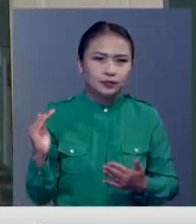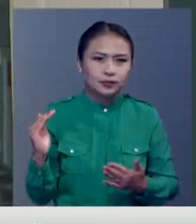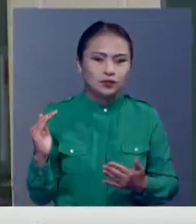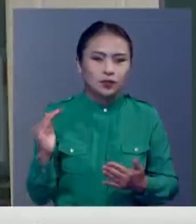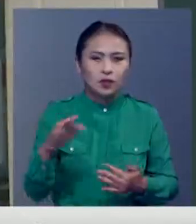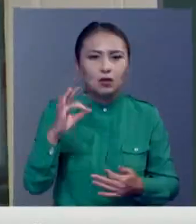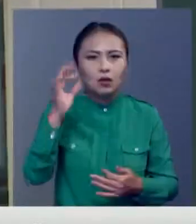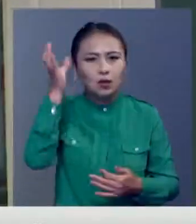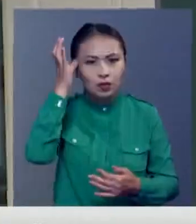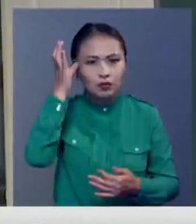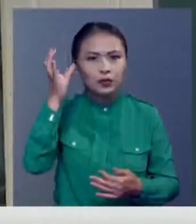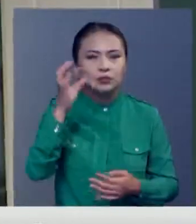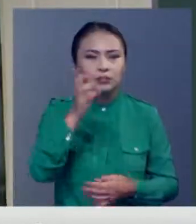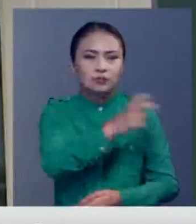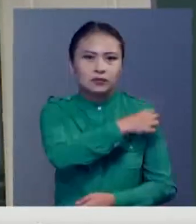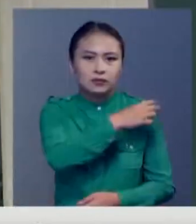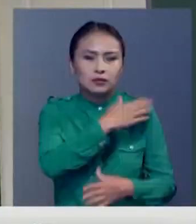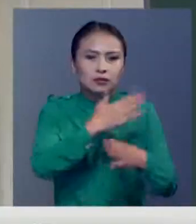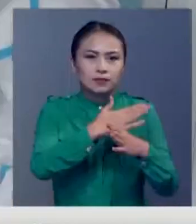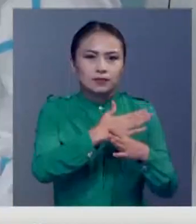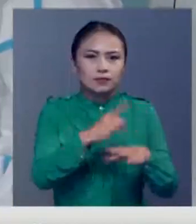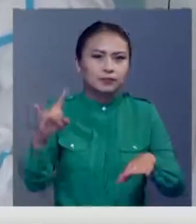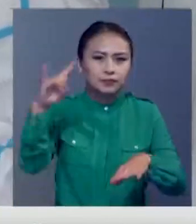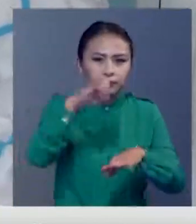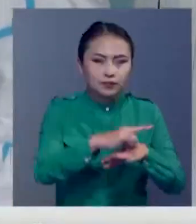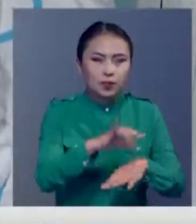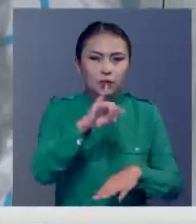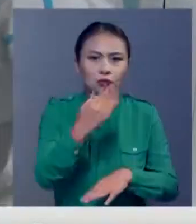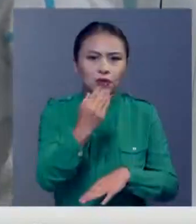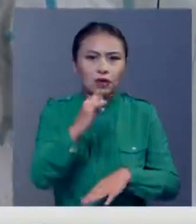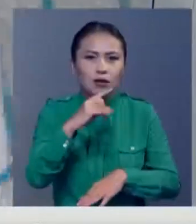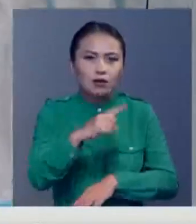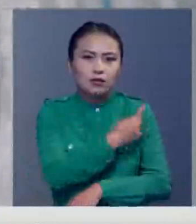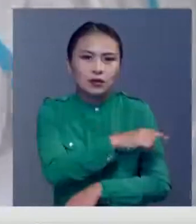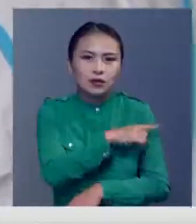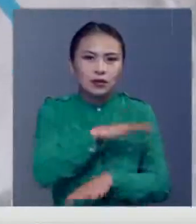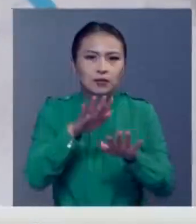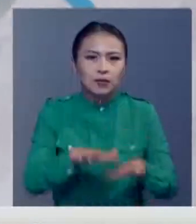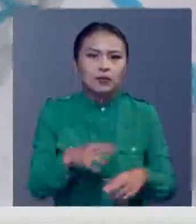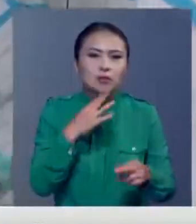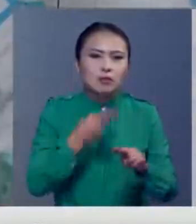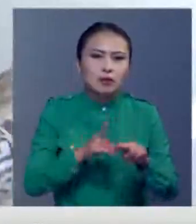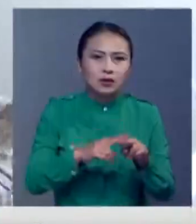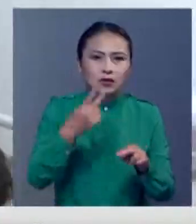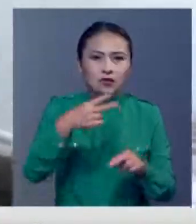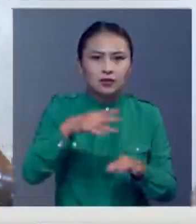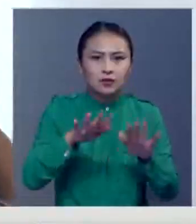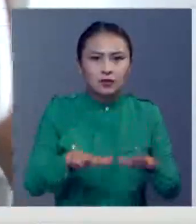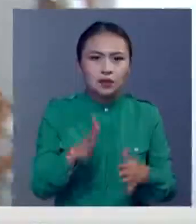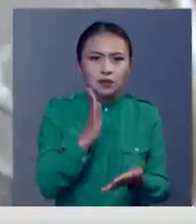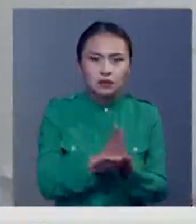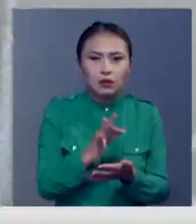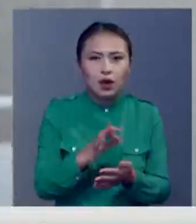білікті мамандарға санавиацияның көмегімен жеткізіп жатырмыз. Үшарал ауруханасының травматологиялық бөлімінде бар жоғы 20 төсек бар,